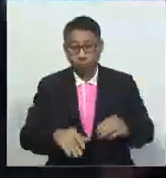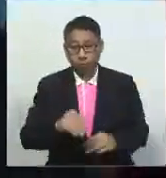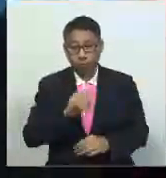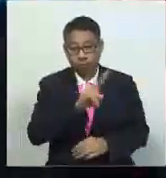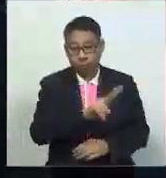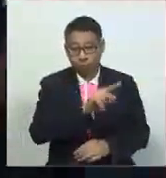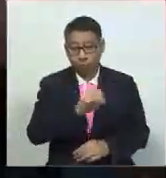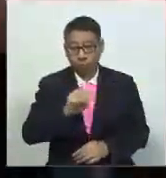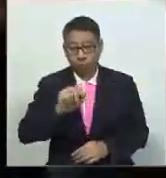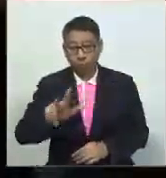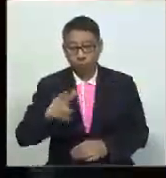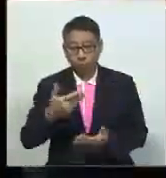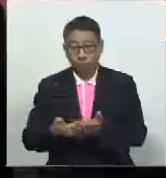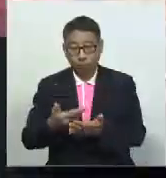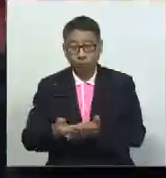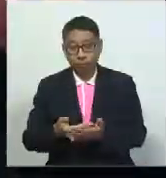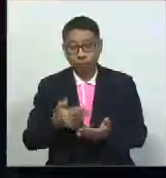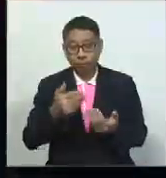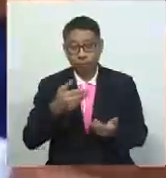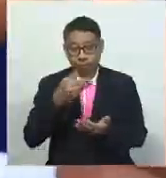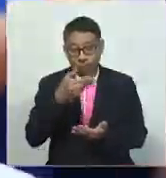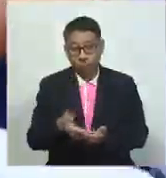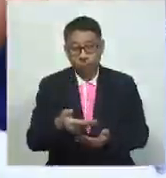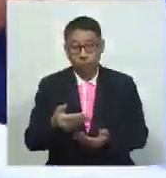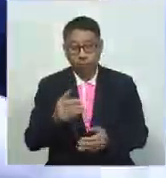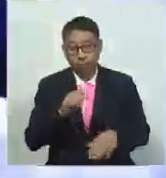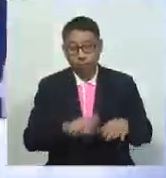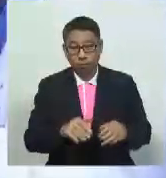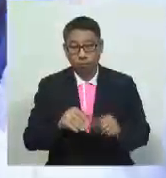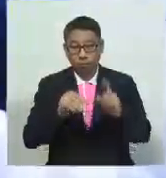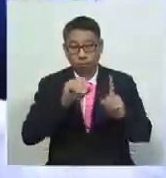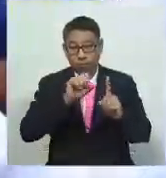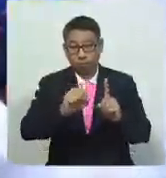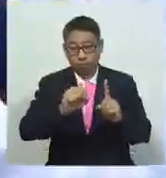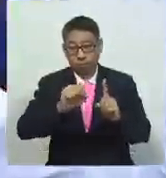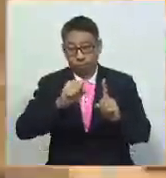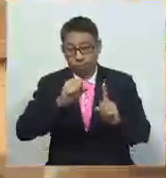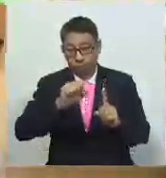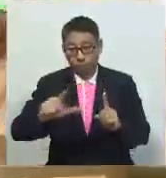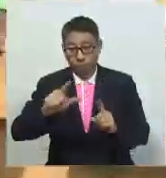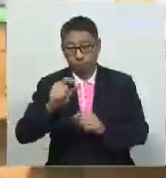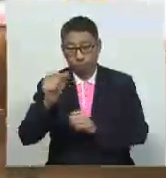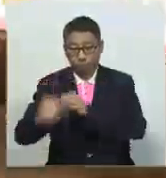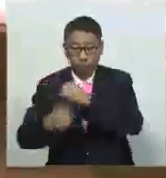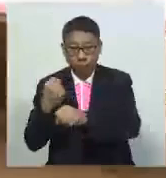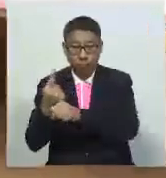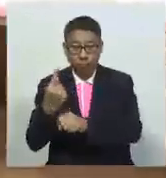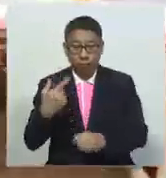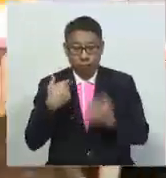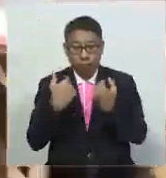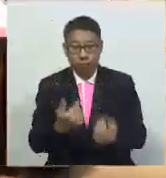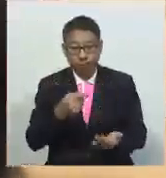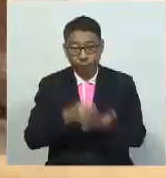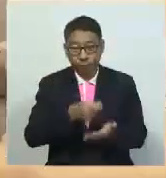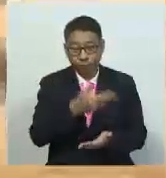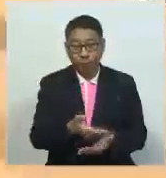ร้อยละ2ถึง3ของงบประมาณรายจ่ายหรือคิดเป็นวงเงินไม่เกิน 100,000 ล้านบาทต่อปีเท่านั้นค่ะและหากมีการ